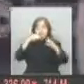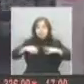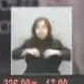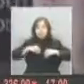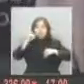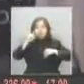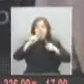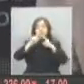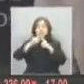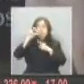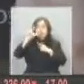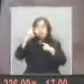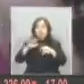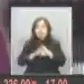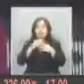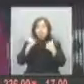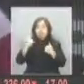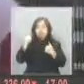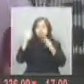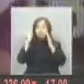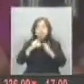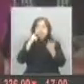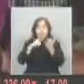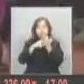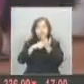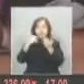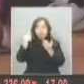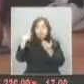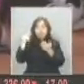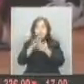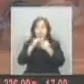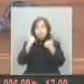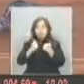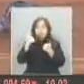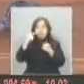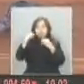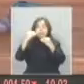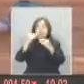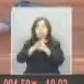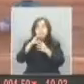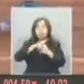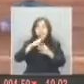3หลังจากเขามีอาการบาดเจ็บขนาดท Sousa นั้นนำอยู่ 5 ต่อ 2 ใน Set ท 3 ค่ะ